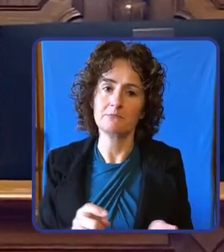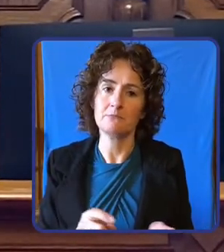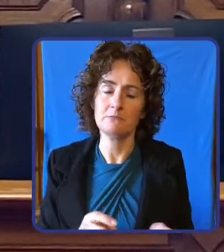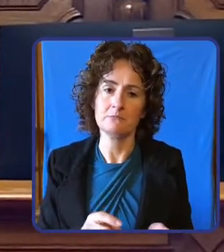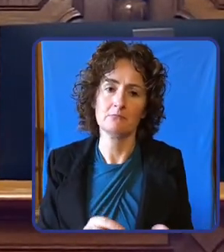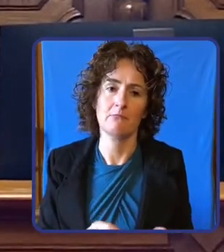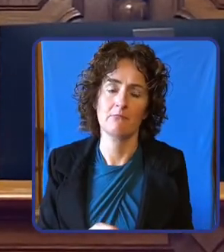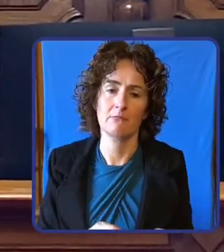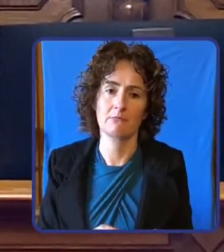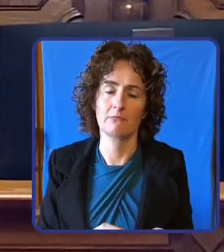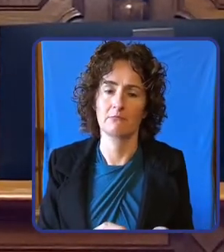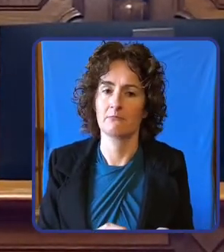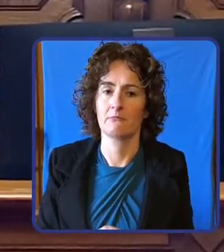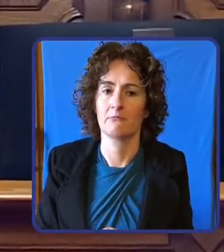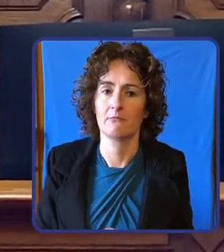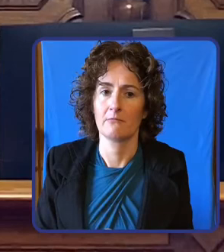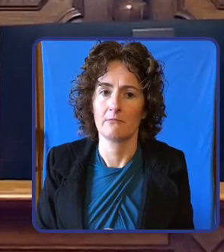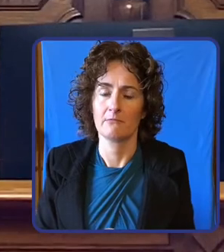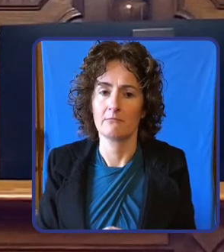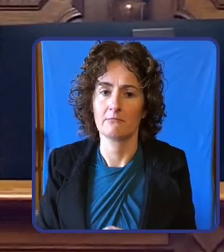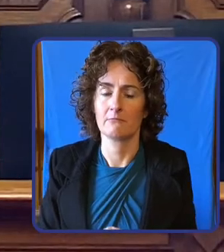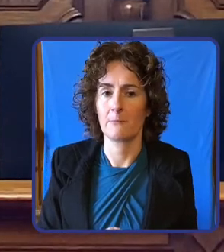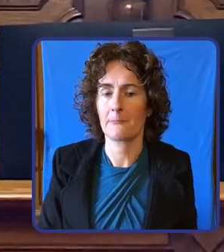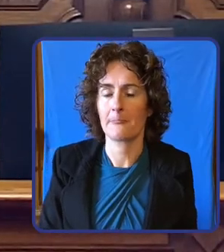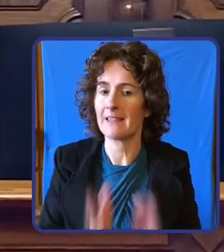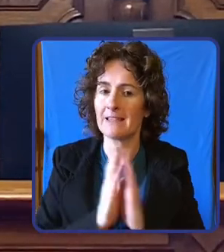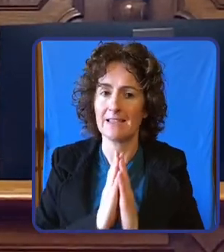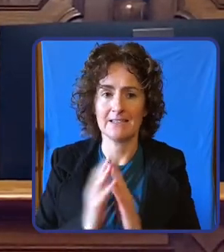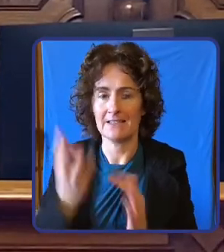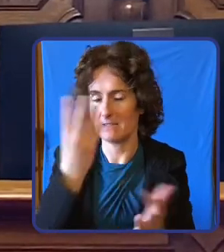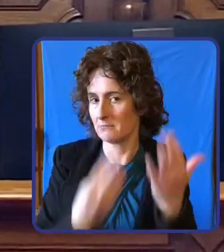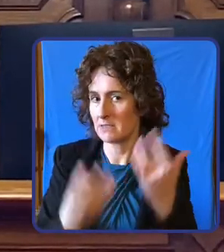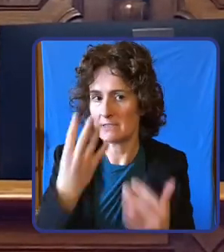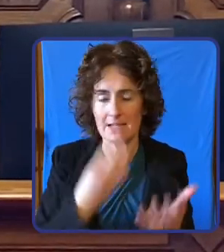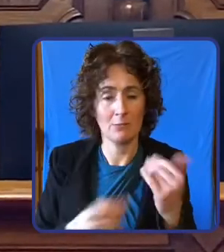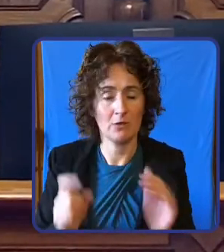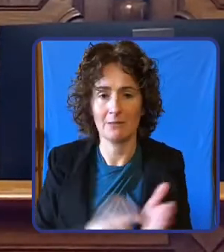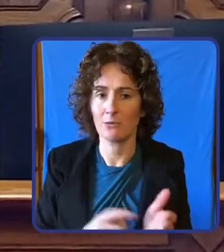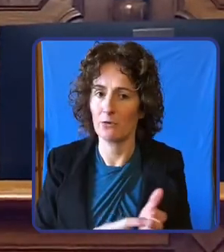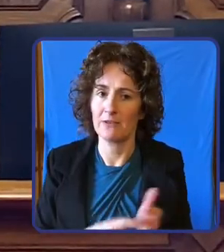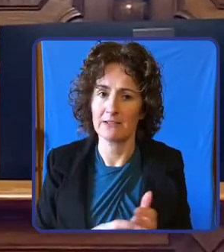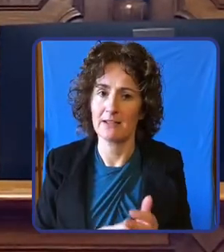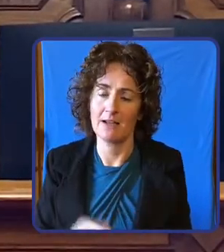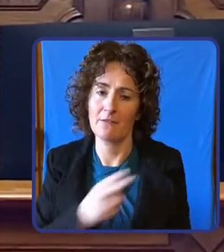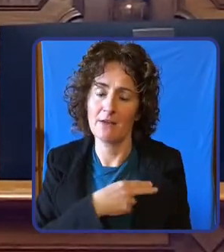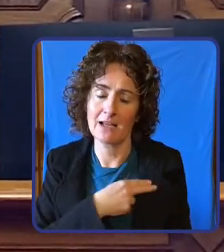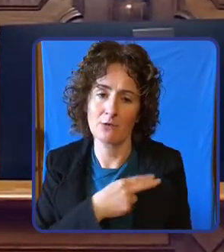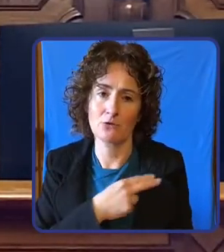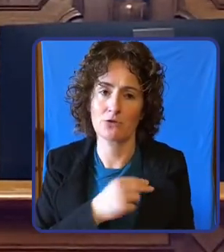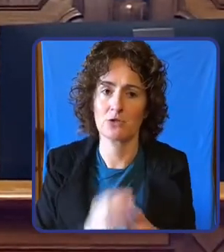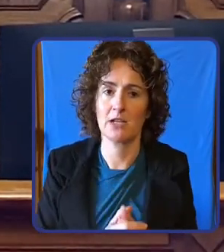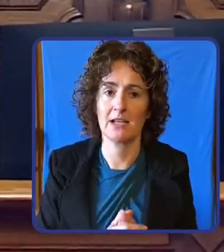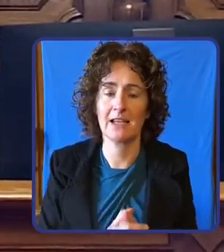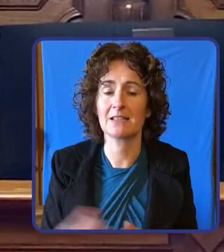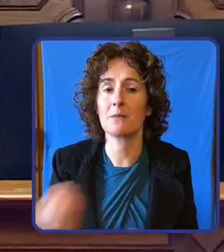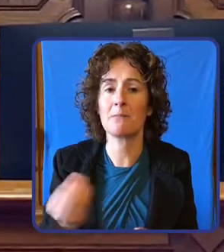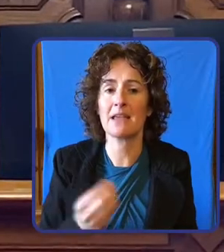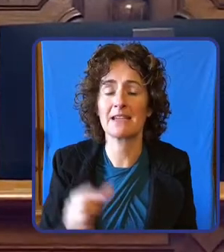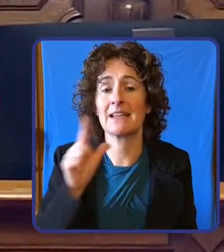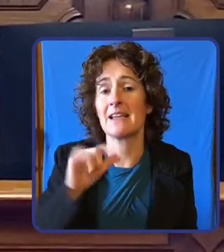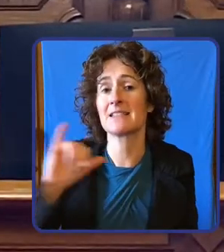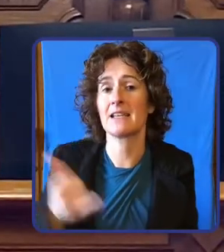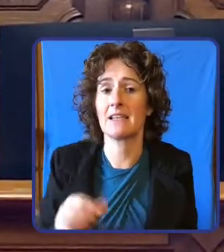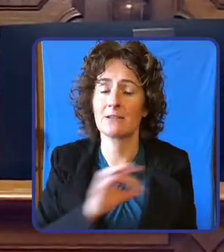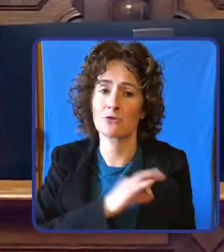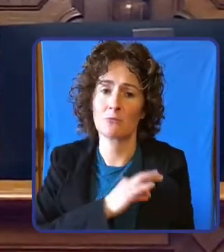kellett most megoldani a pocsék módon kivitelezett szociális bérlakásokat a Dobóbió Janáki telephelyén, mert Lázár János barátai készítették. És